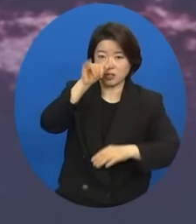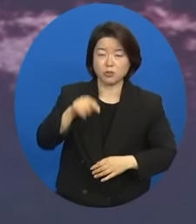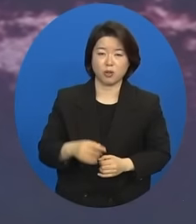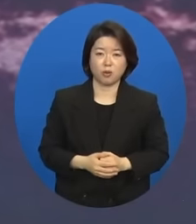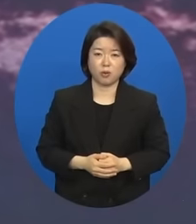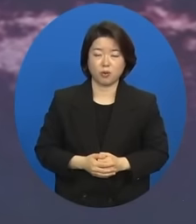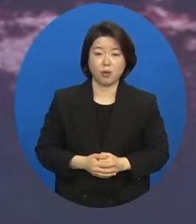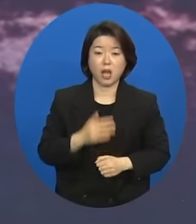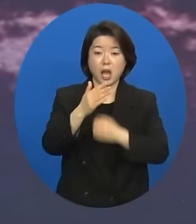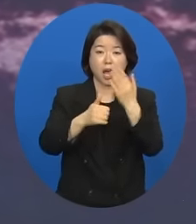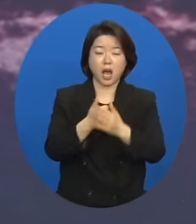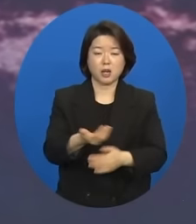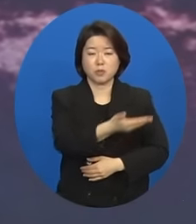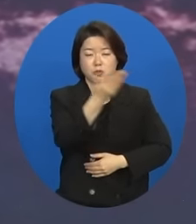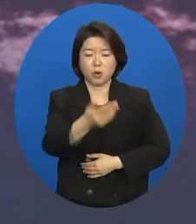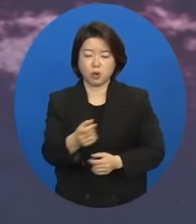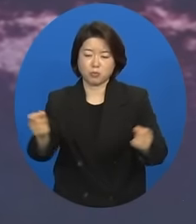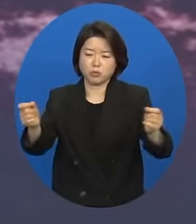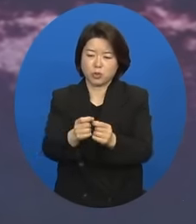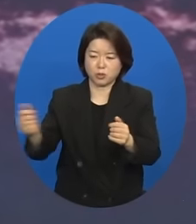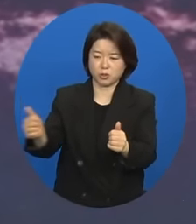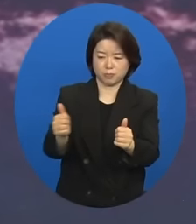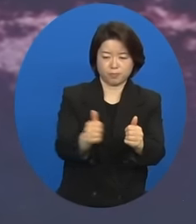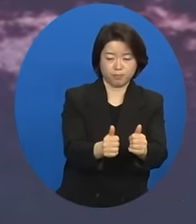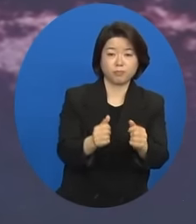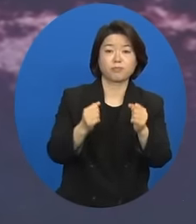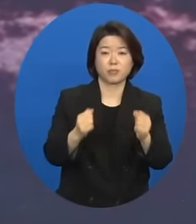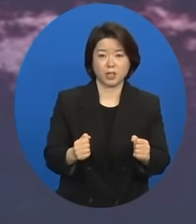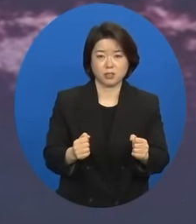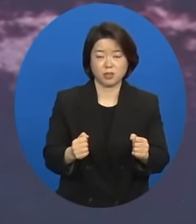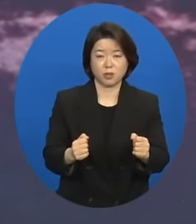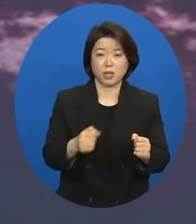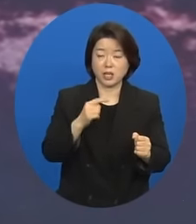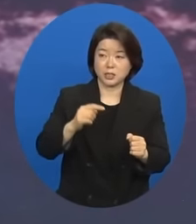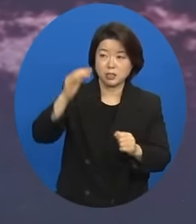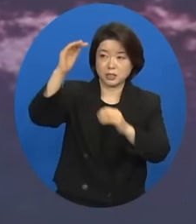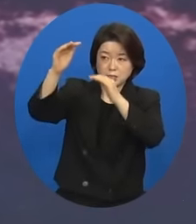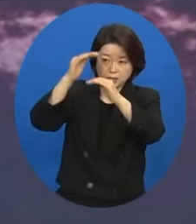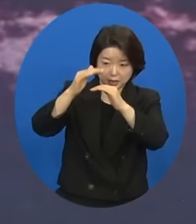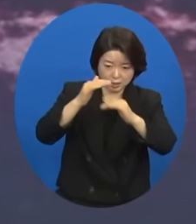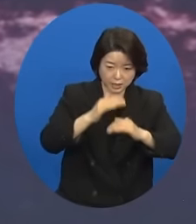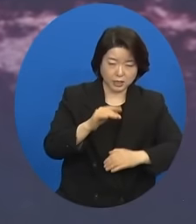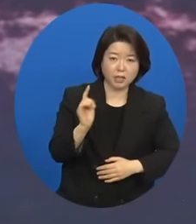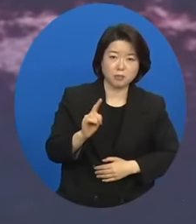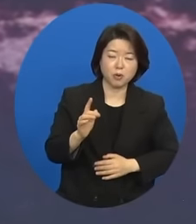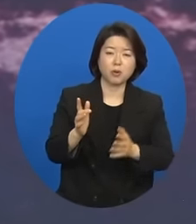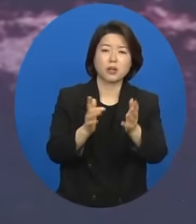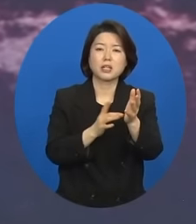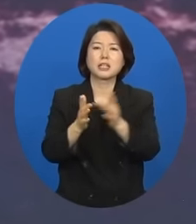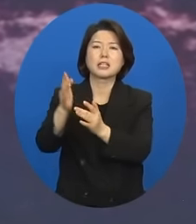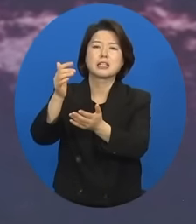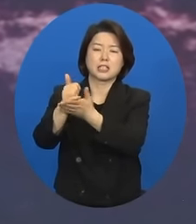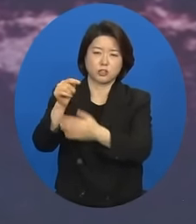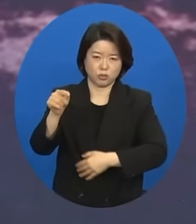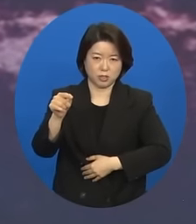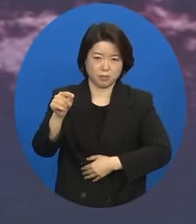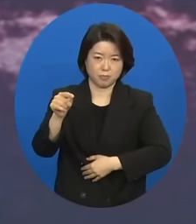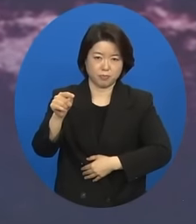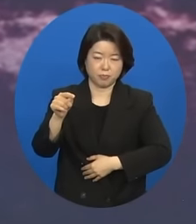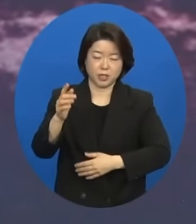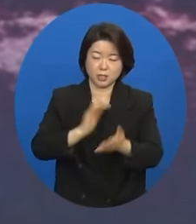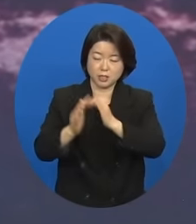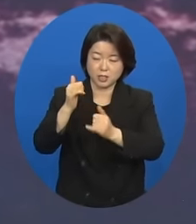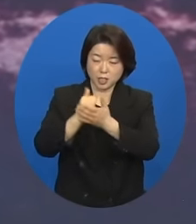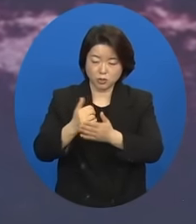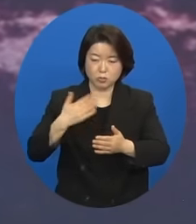바로 여러분 곁에 계시다는 것입니다 그 계단은 바로 예수님이 예수님 바로 우리 곁에 아니